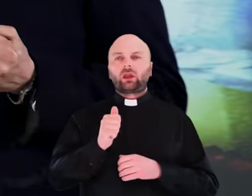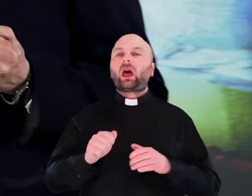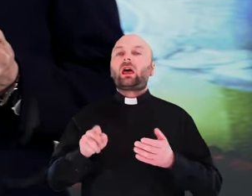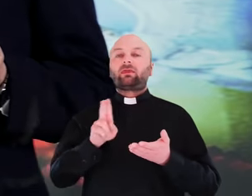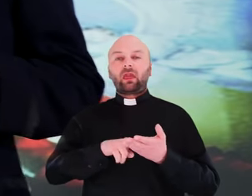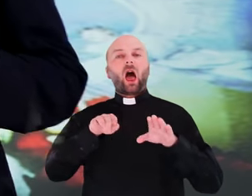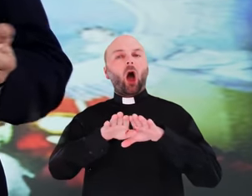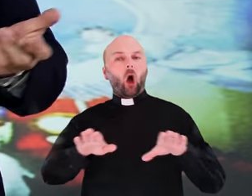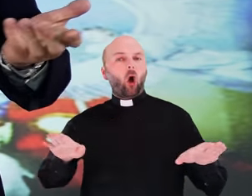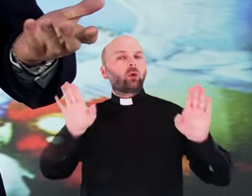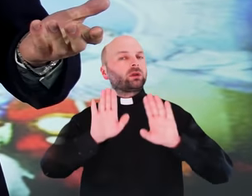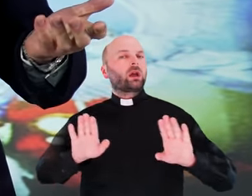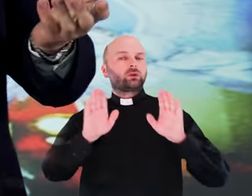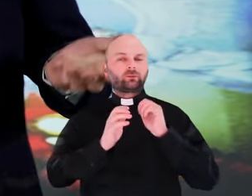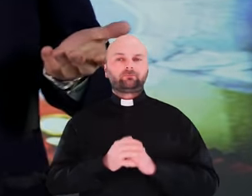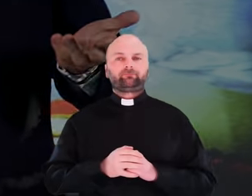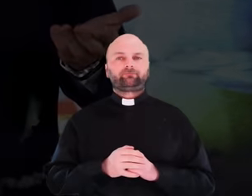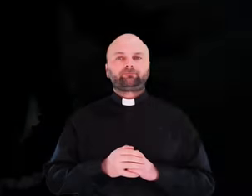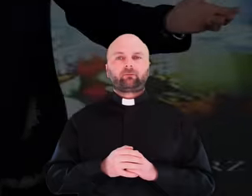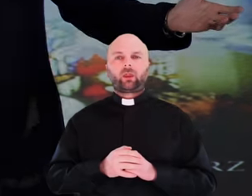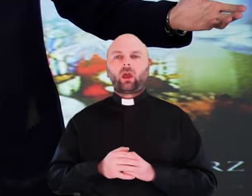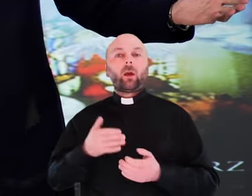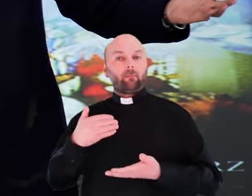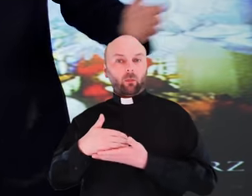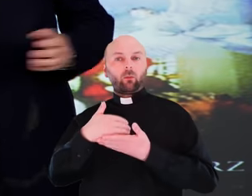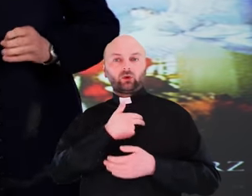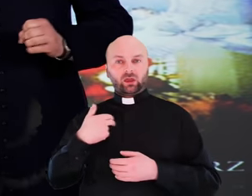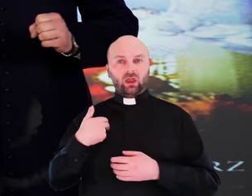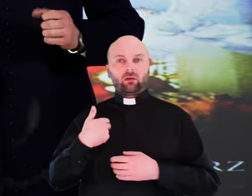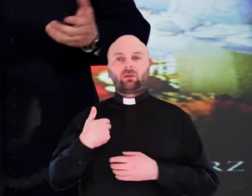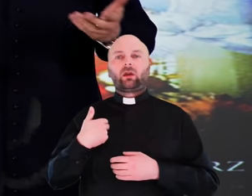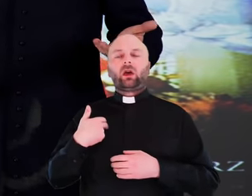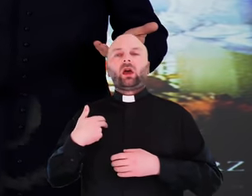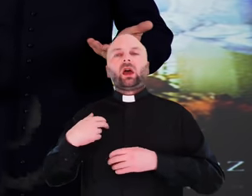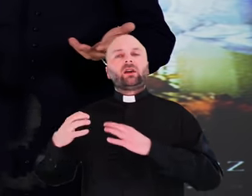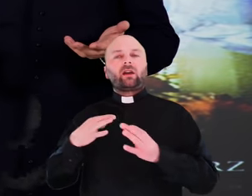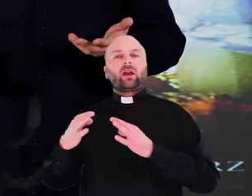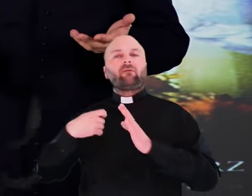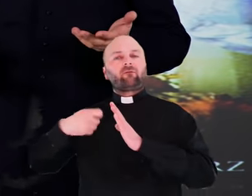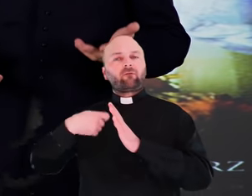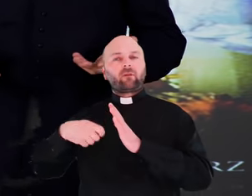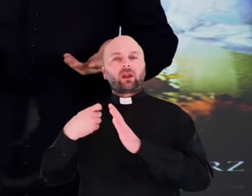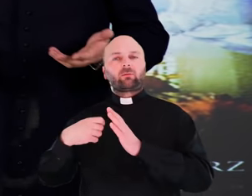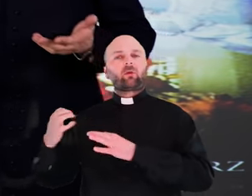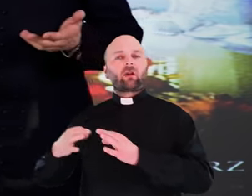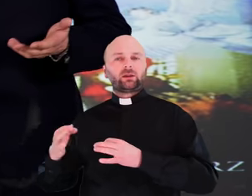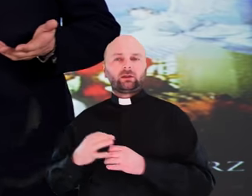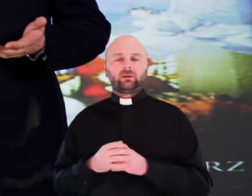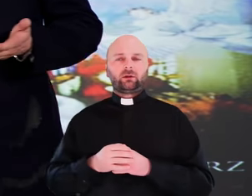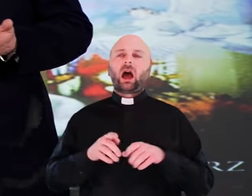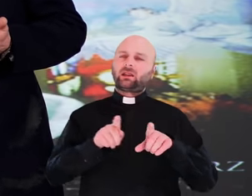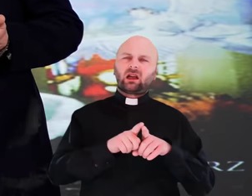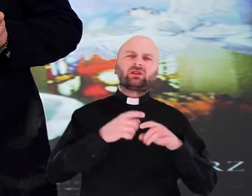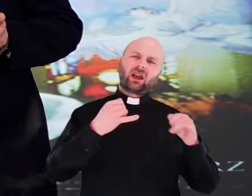ołtarzu. Pomoże nam w tym nasza filmowa historia, a także inna, którą też pewnie dobrze